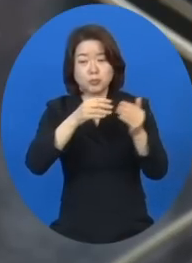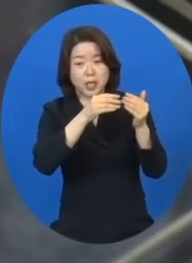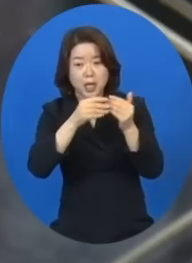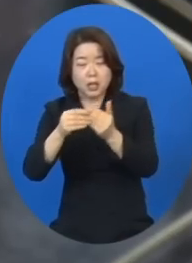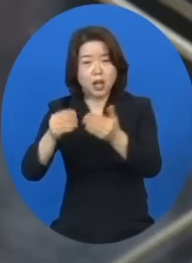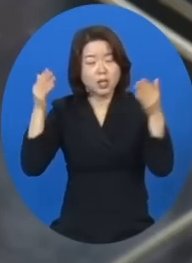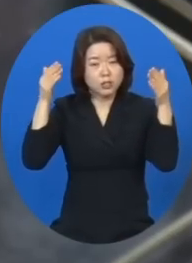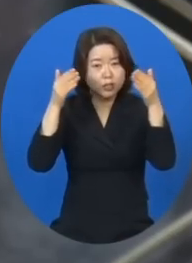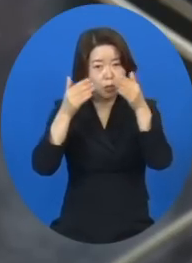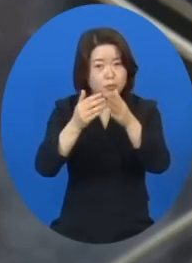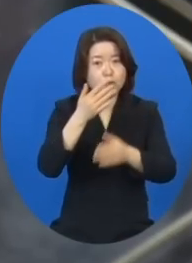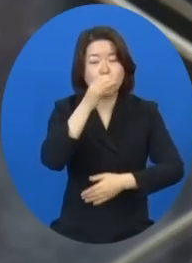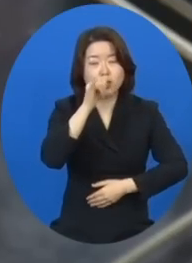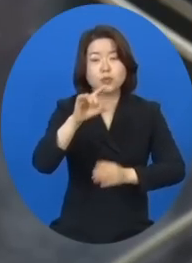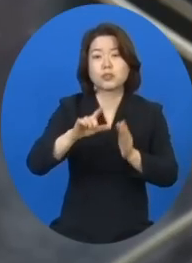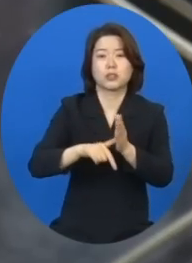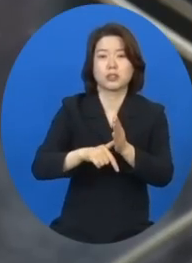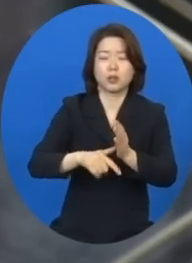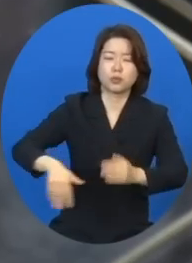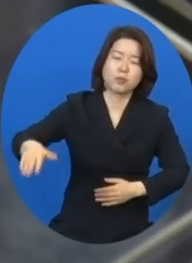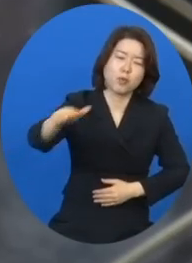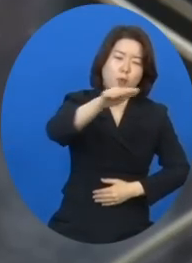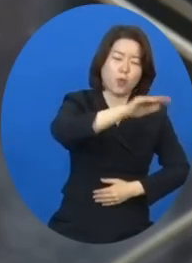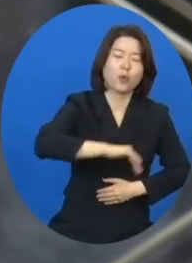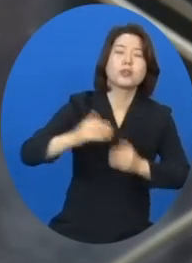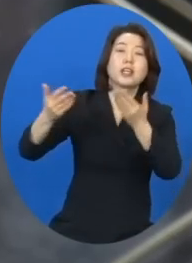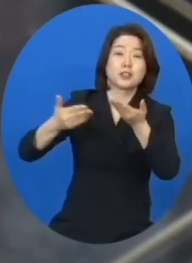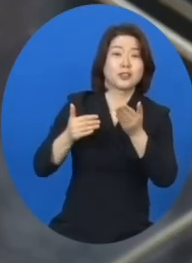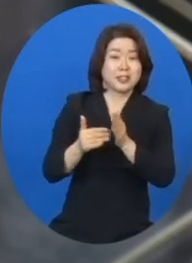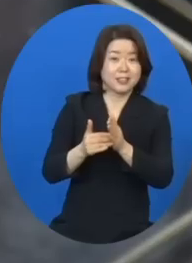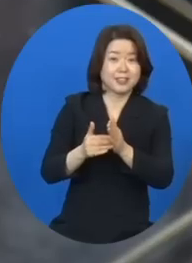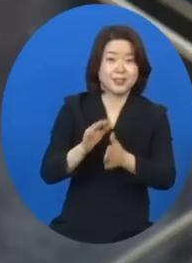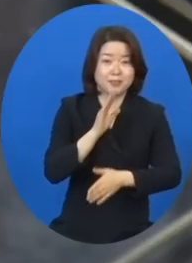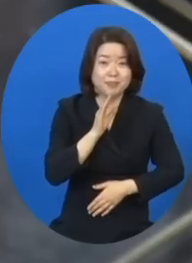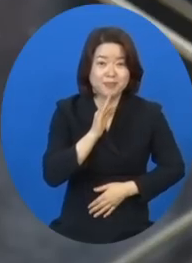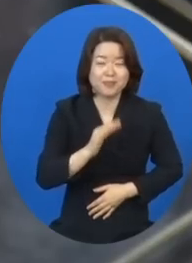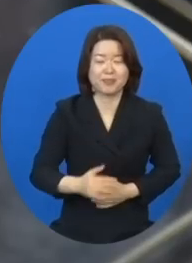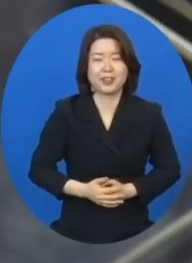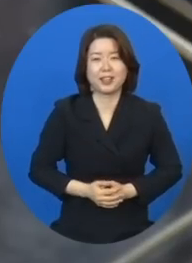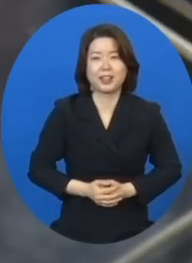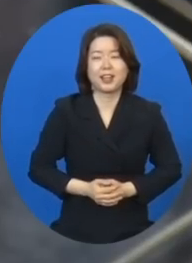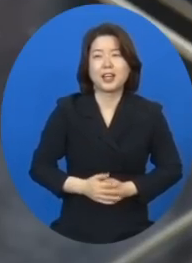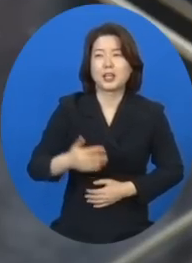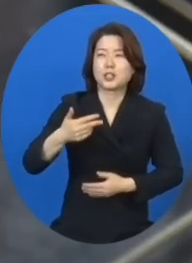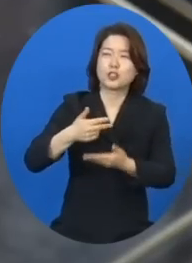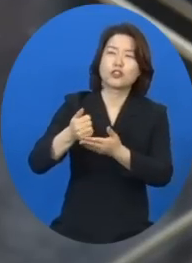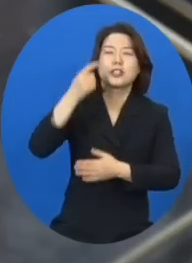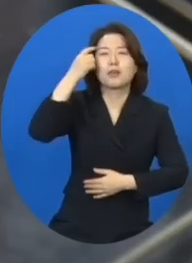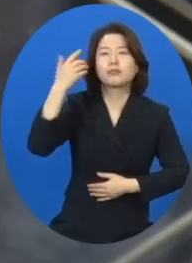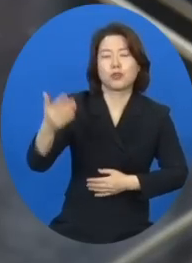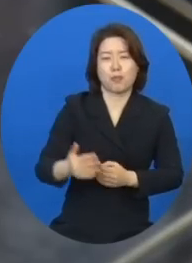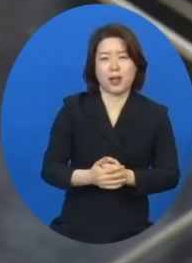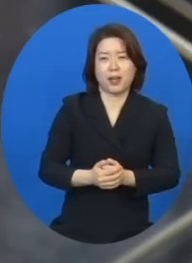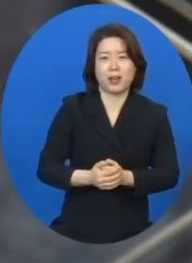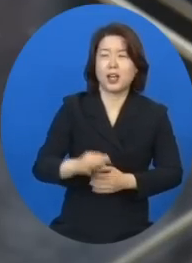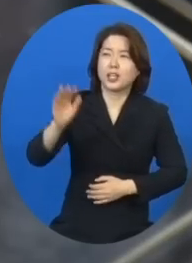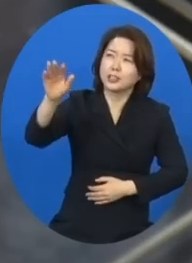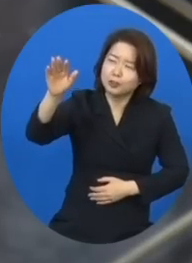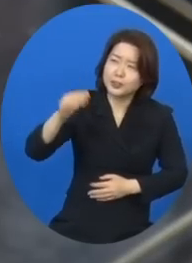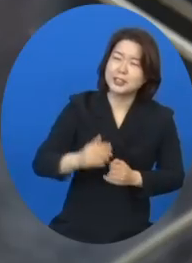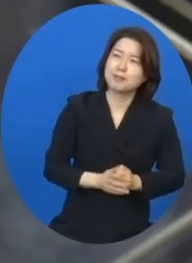있는 시간이 우리 모두에게 되었지요. 그 시간 제가 주님께 물었어요. 주님, 무엇이 성전